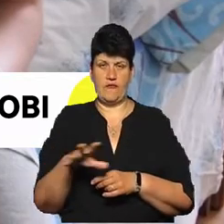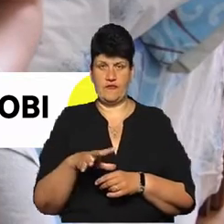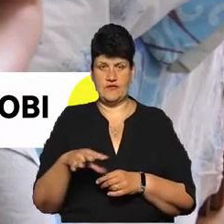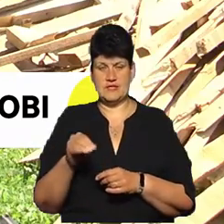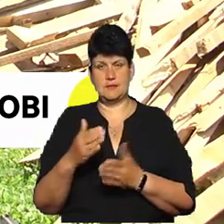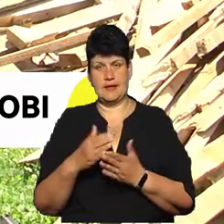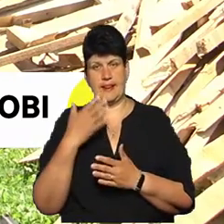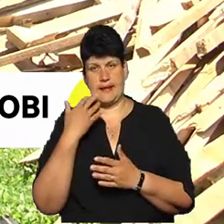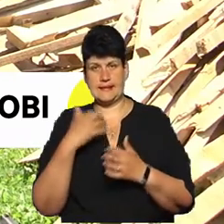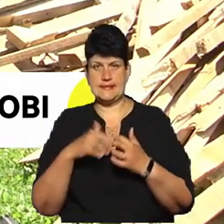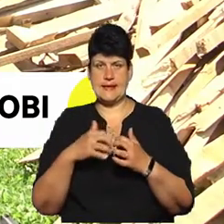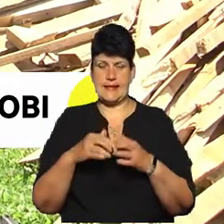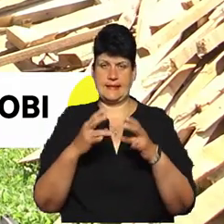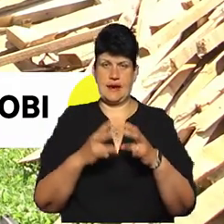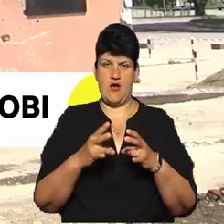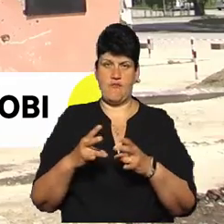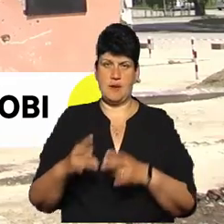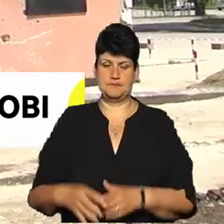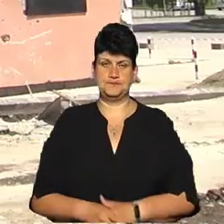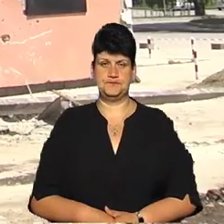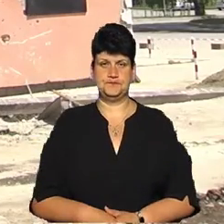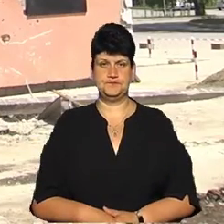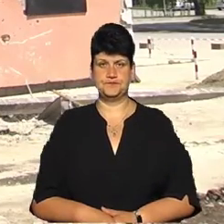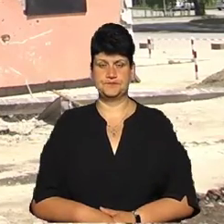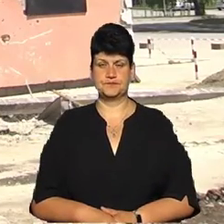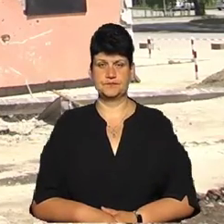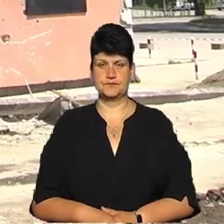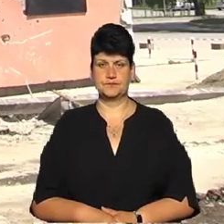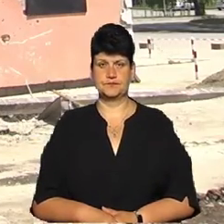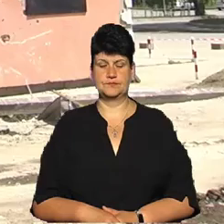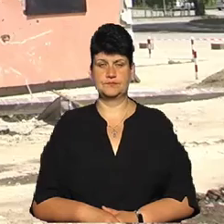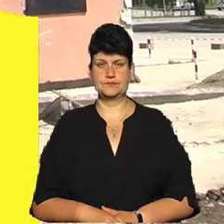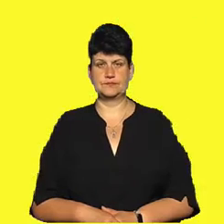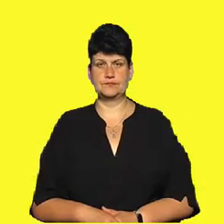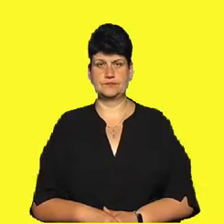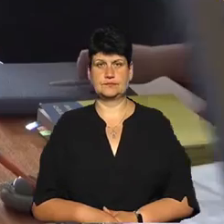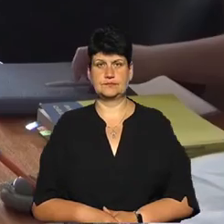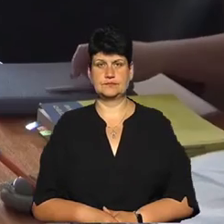середні травми. Мирослава Західна, Василь Панчук. Новини на Суспільному. Тернопільщина.